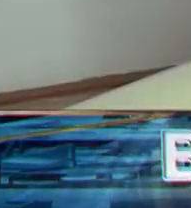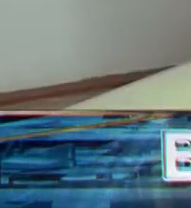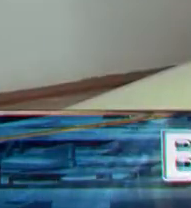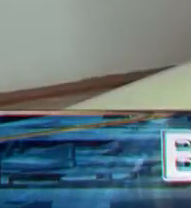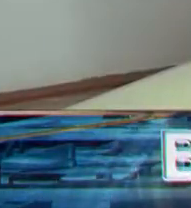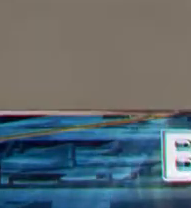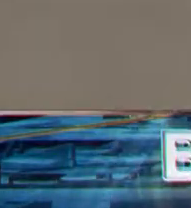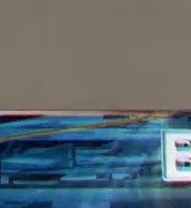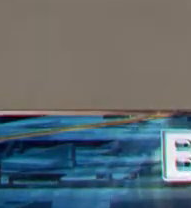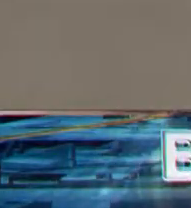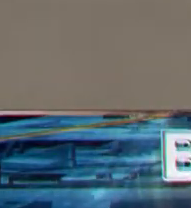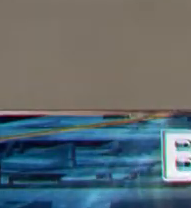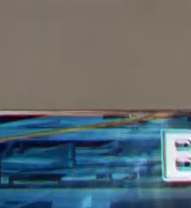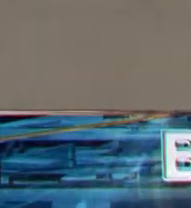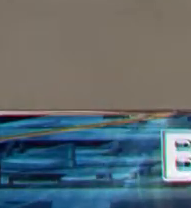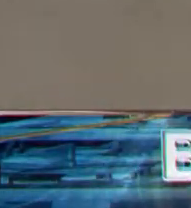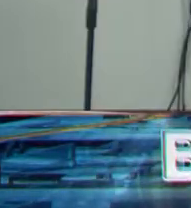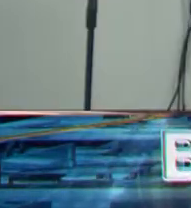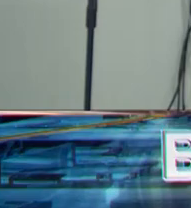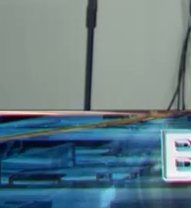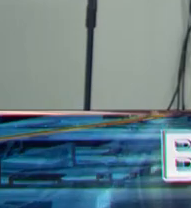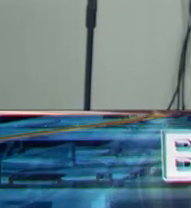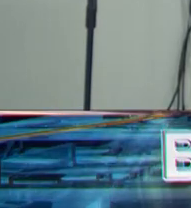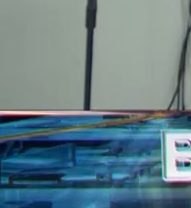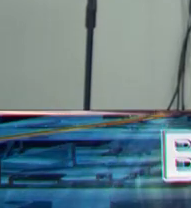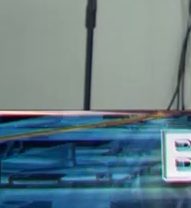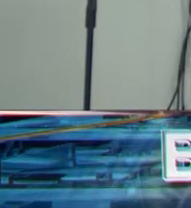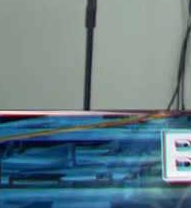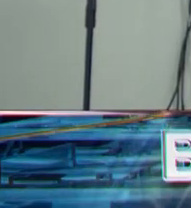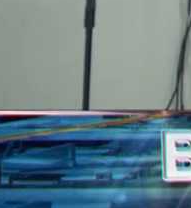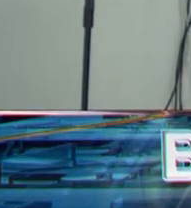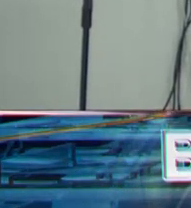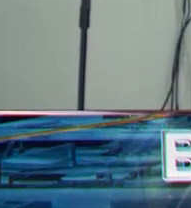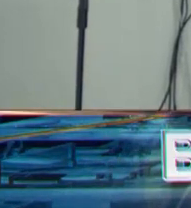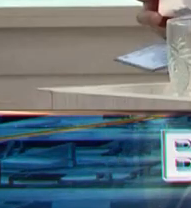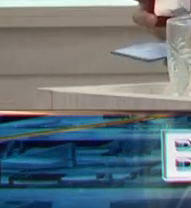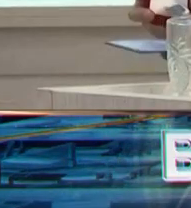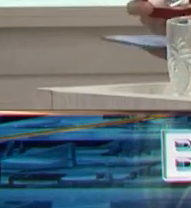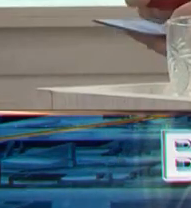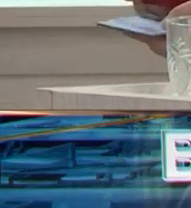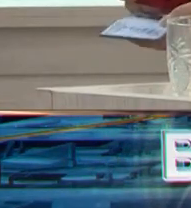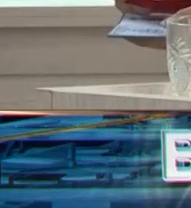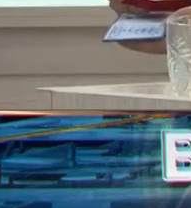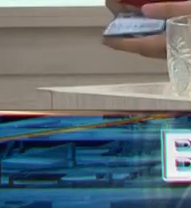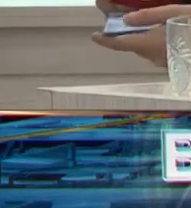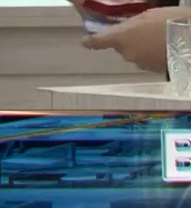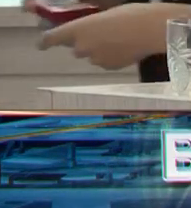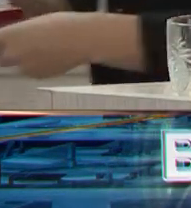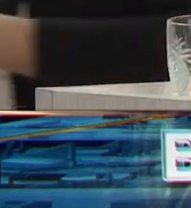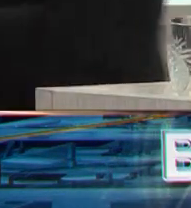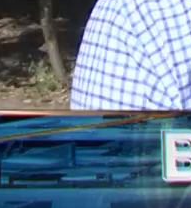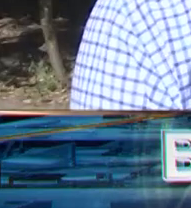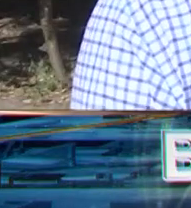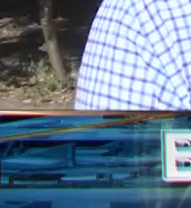Тамыздың үшінші жексенбісі қазақстандық спортшылардың кәсіби мерекесі. Өңірлік спорт басқармасының басшылығы онлайн режимде мерекелік